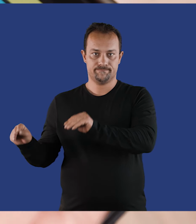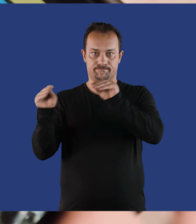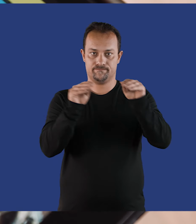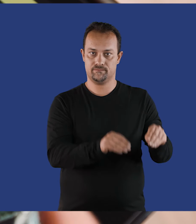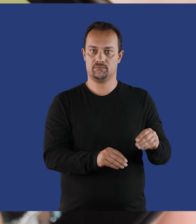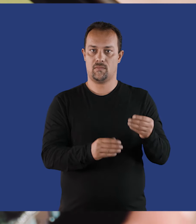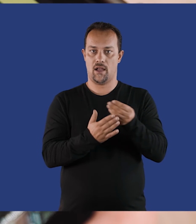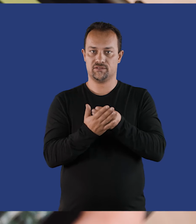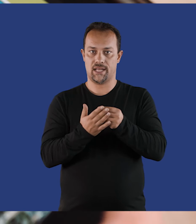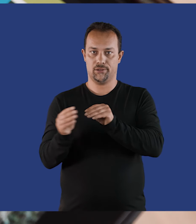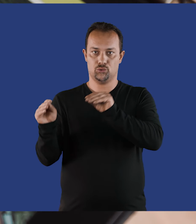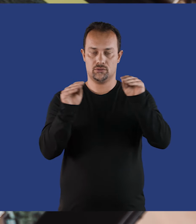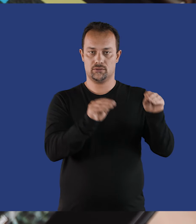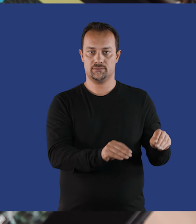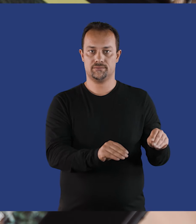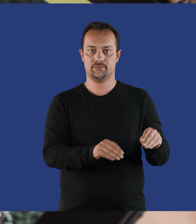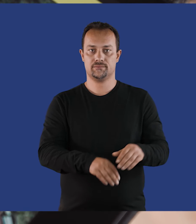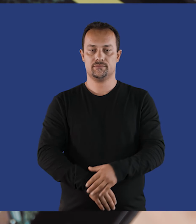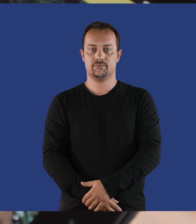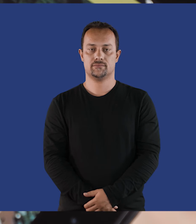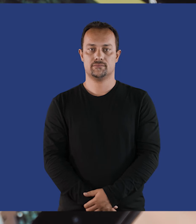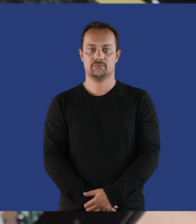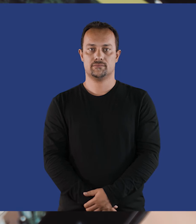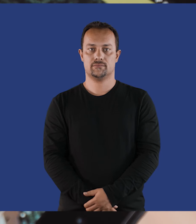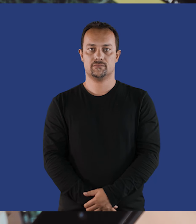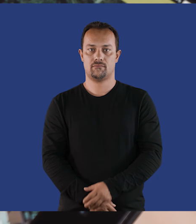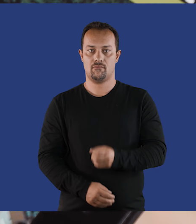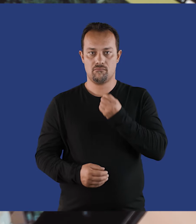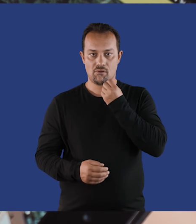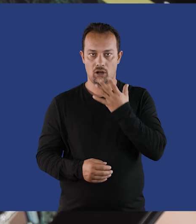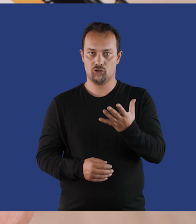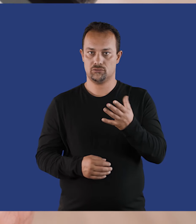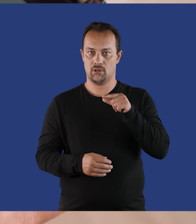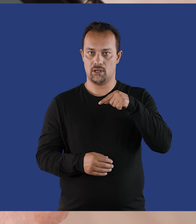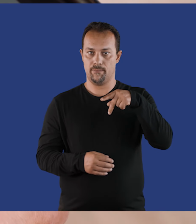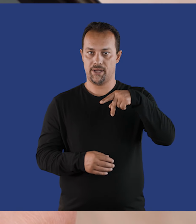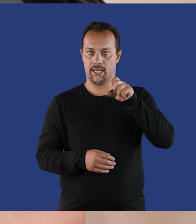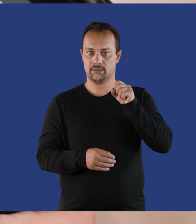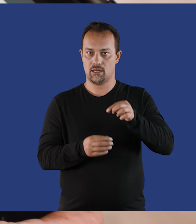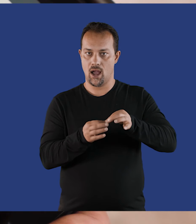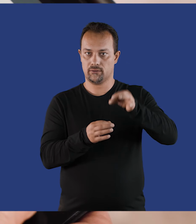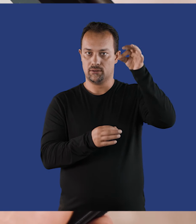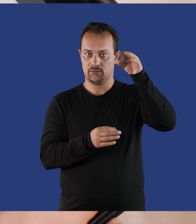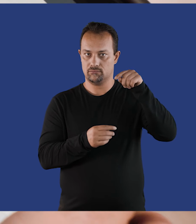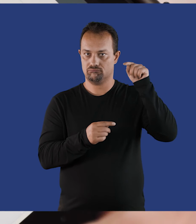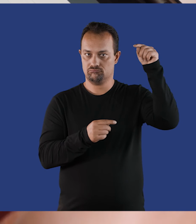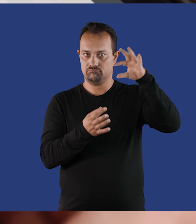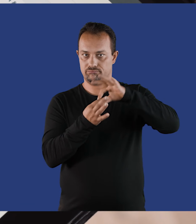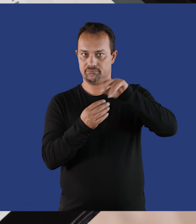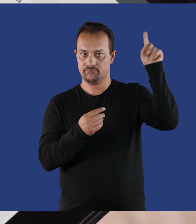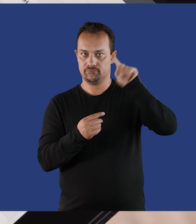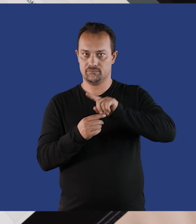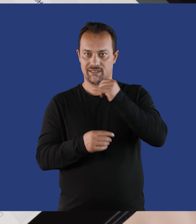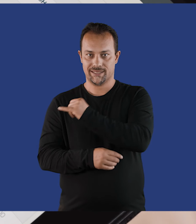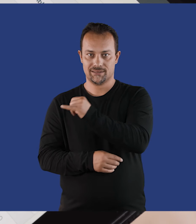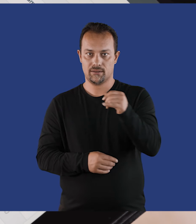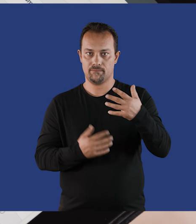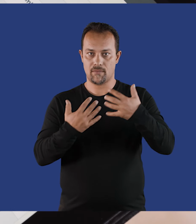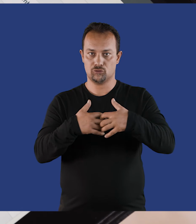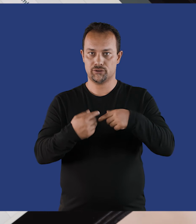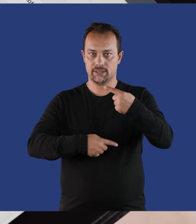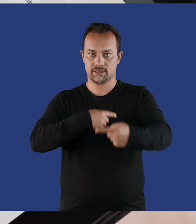automatische Arbeitszeiterfassung und mit diesen Daten sind wir in der Lage, Echtzeitaufzeichnungen zu machen und am Ende des Auftrages gehen